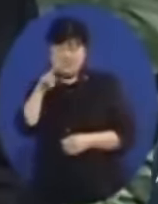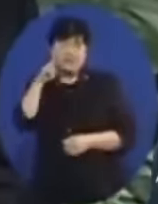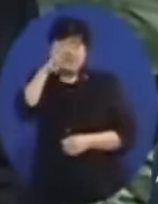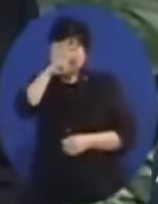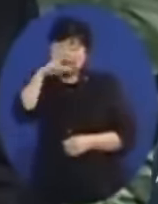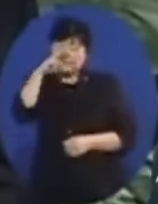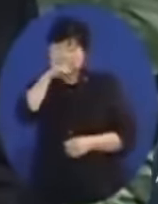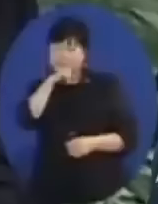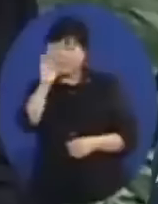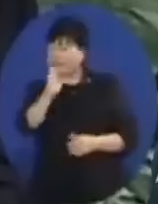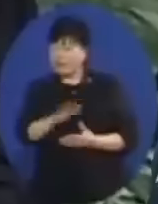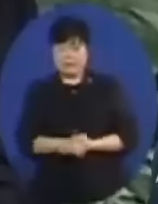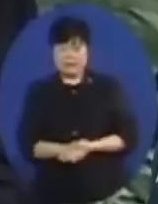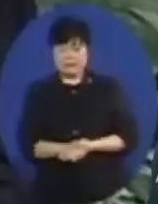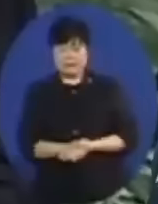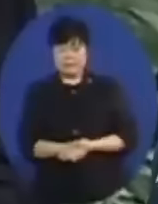질투해서